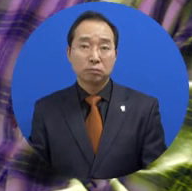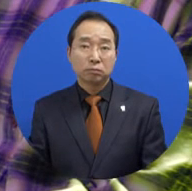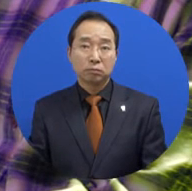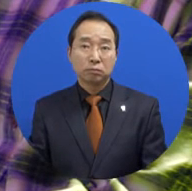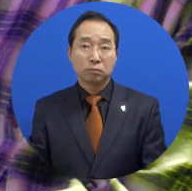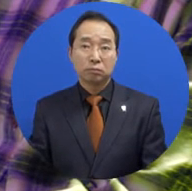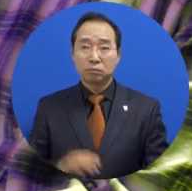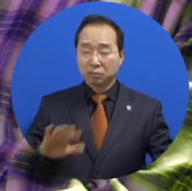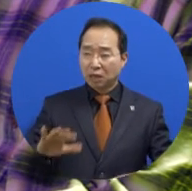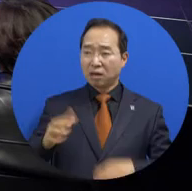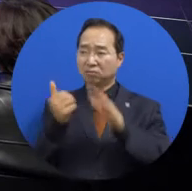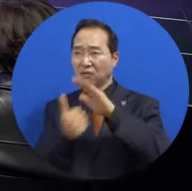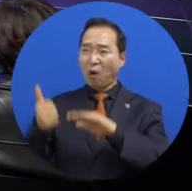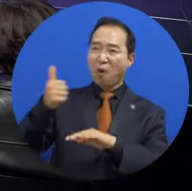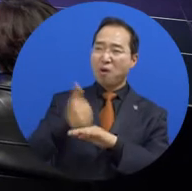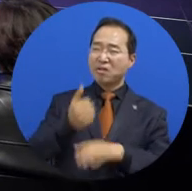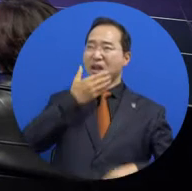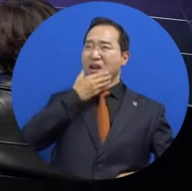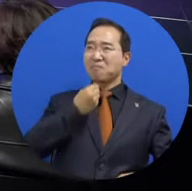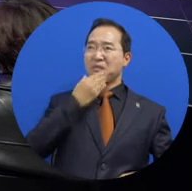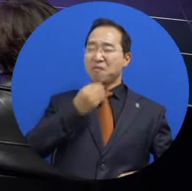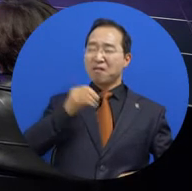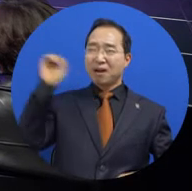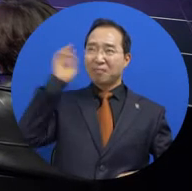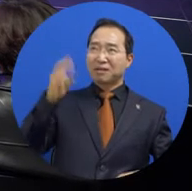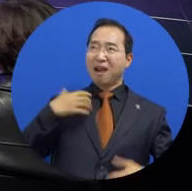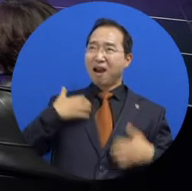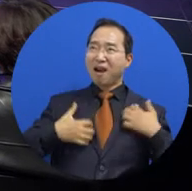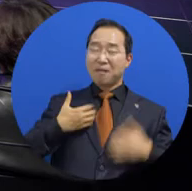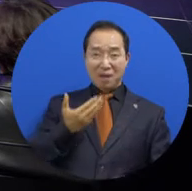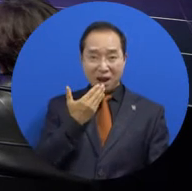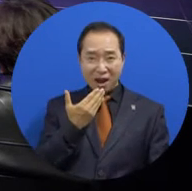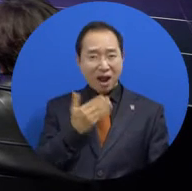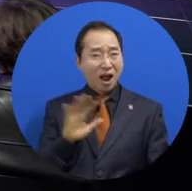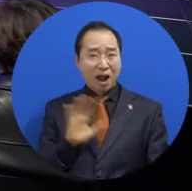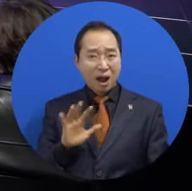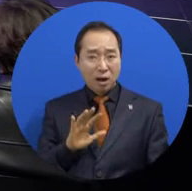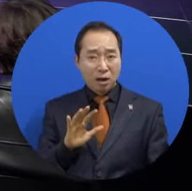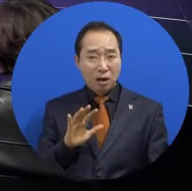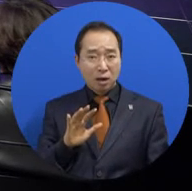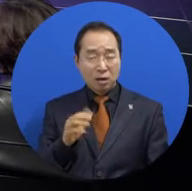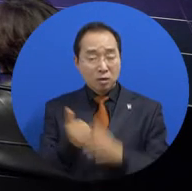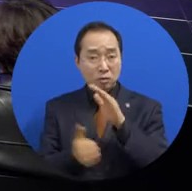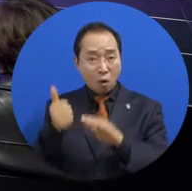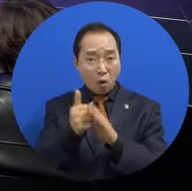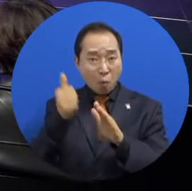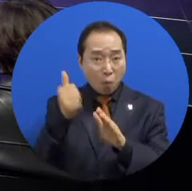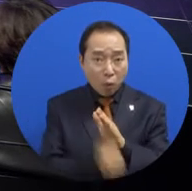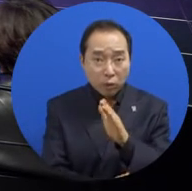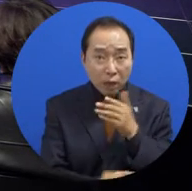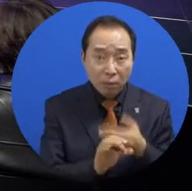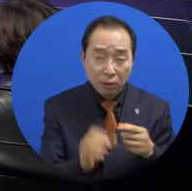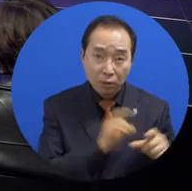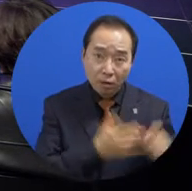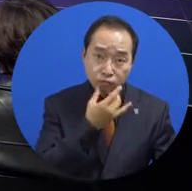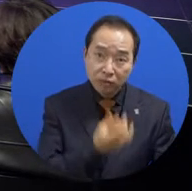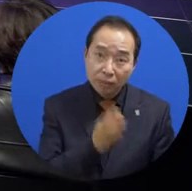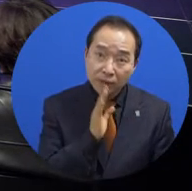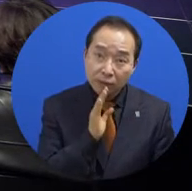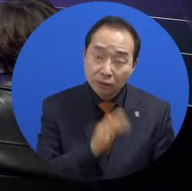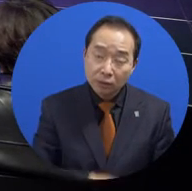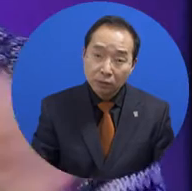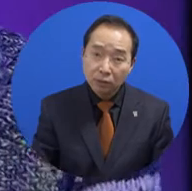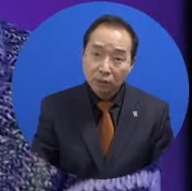절대 성공했다고 나에게 막 행복이라는 선물을 주질 않아요. 그럼 성공을 못하면 더 그렇겠죠.